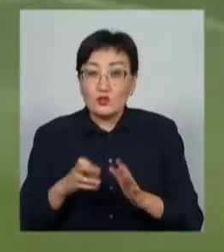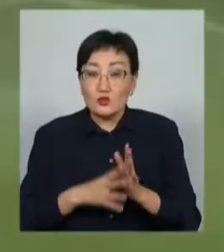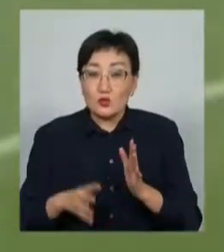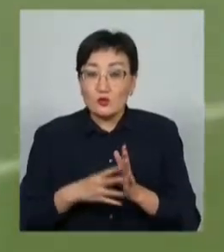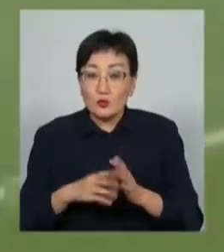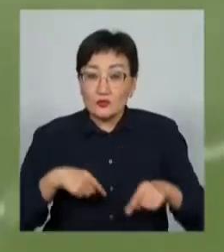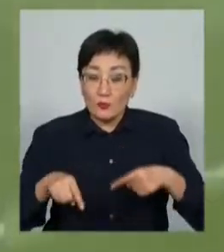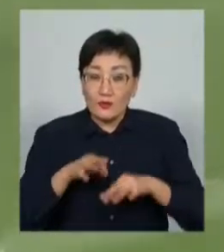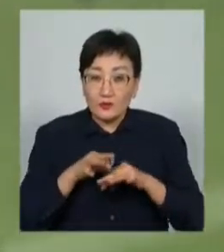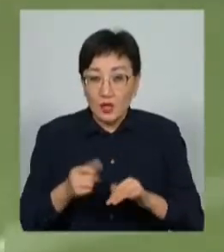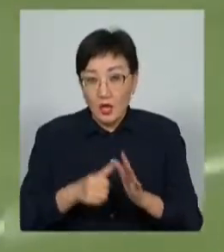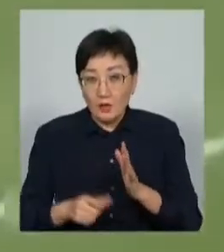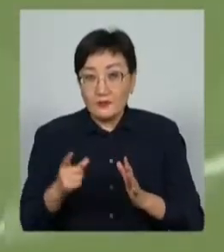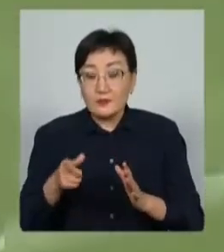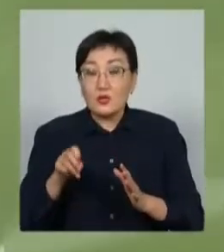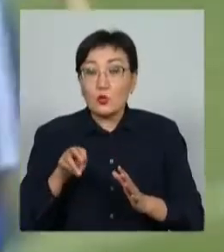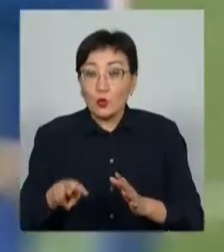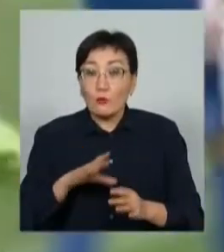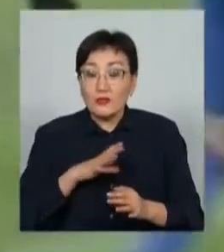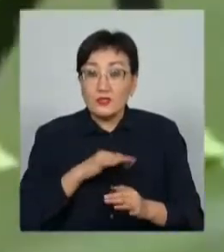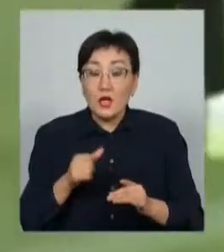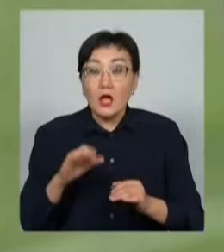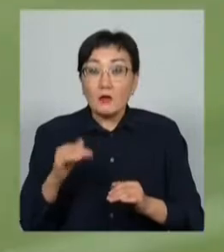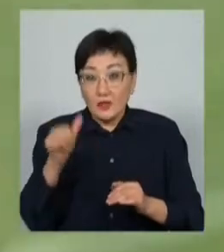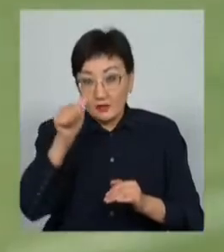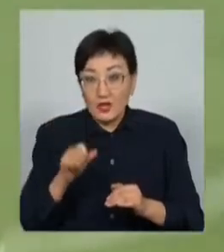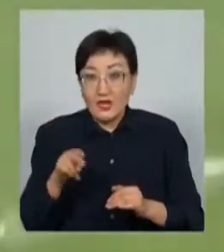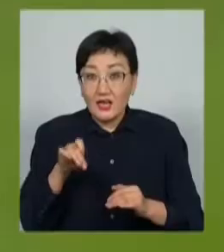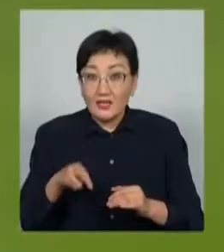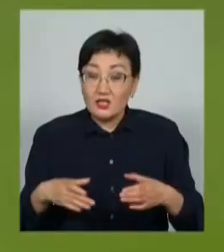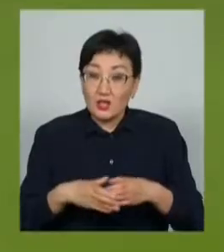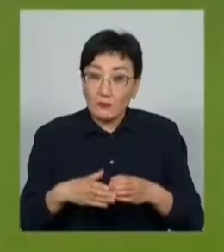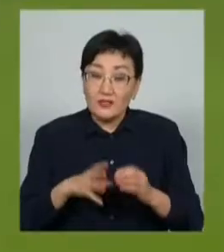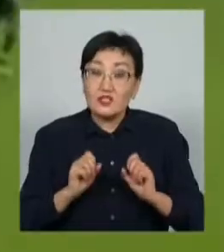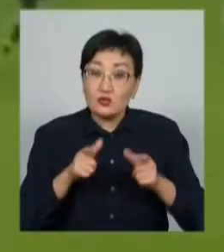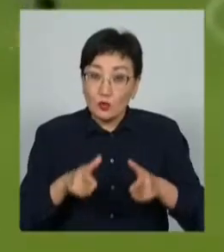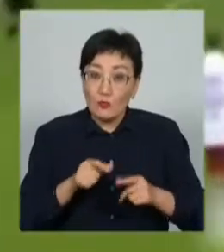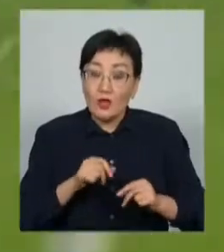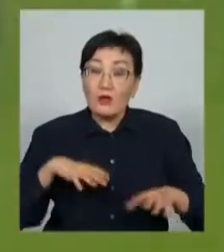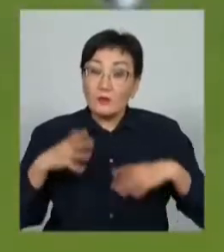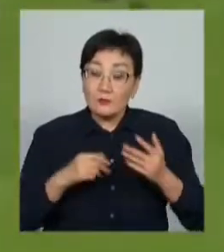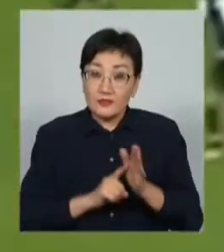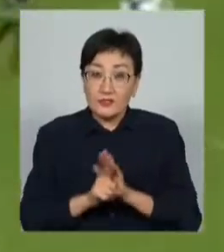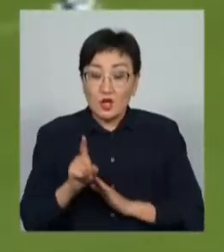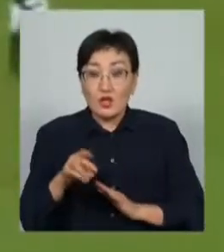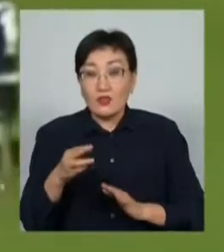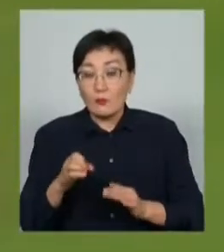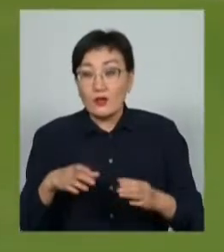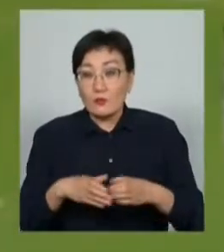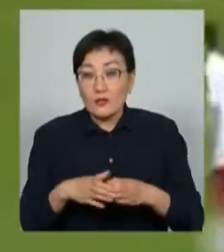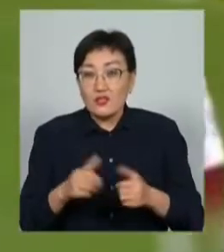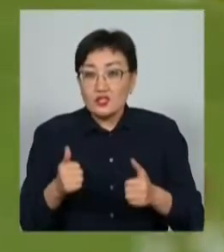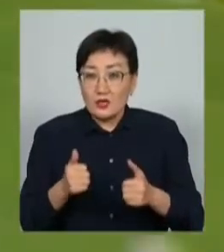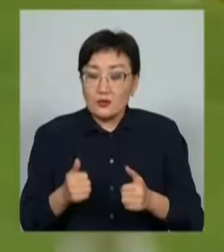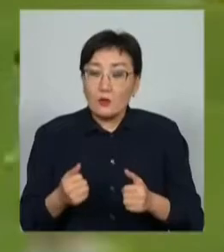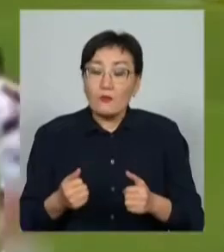матч өткізіп 65 гол соққан. Шабуылшы ақпан айында Қайрат сапына қосылып жаттығуды бастайды. Бас бапкер болса Штрелли құрамаға тамаша